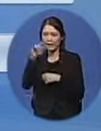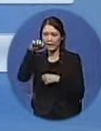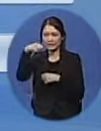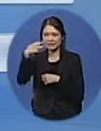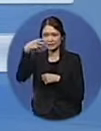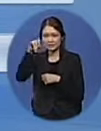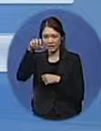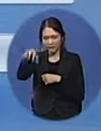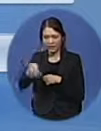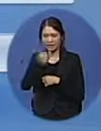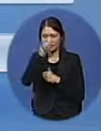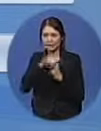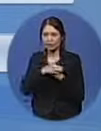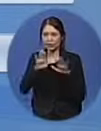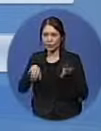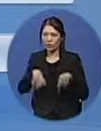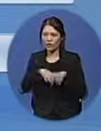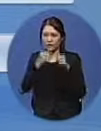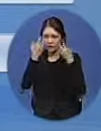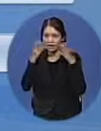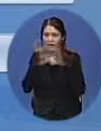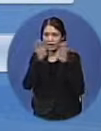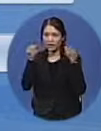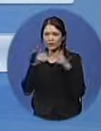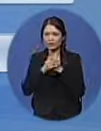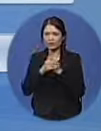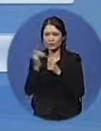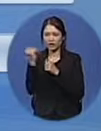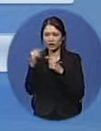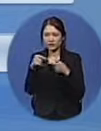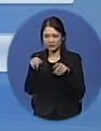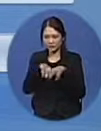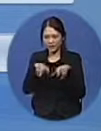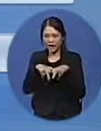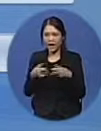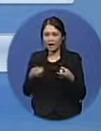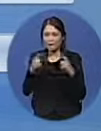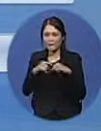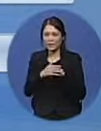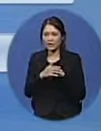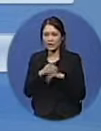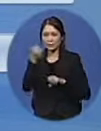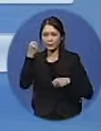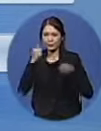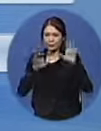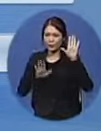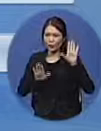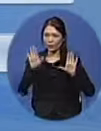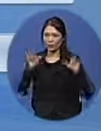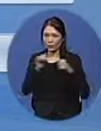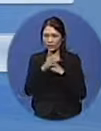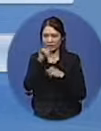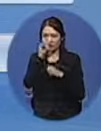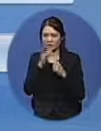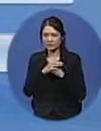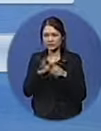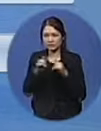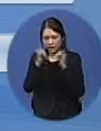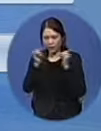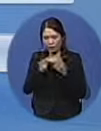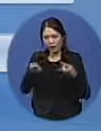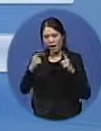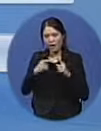열립니다. 올해는 개회식, 여성장애인 사회참여를 위한 지역 퍼포먼스, 여성장애인의 사회참여 확대를